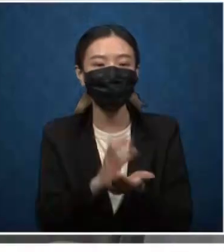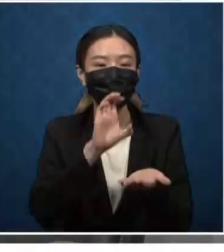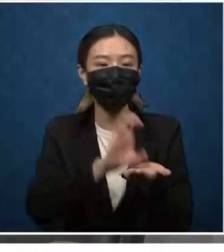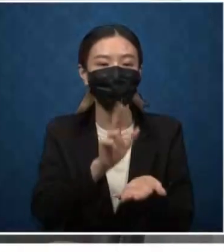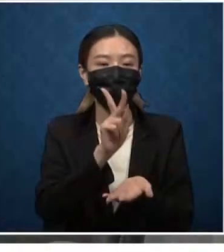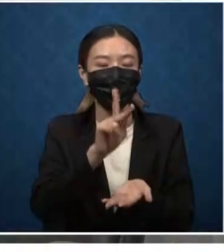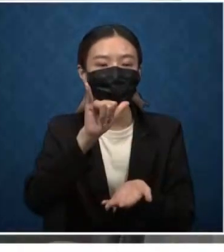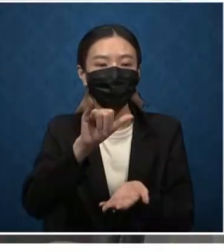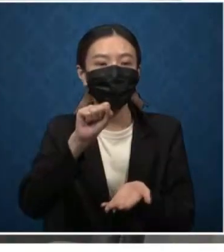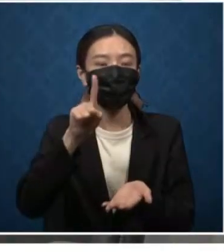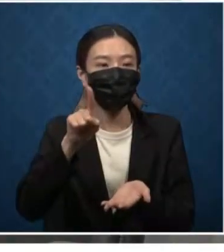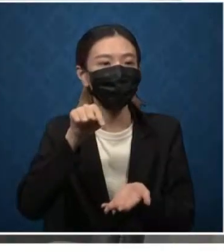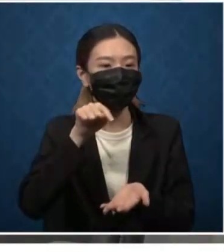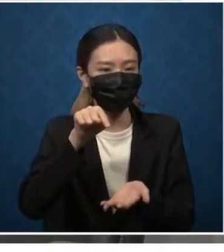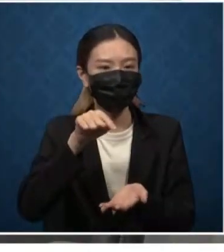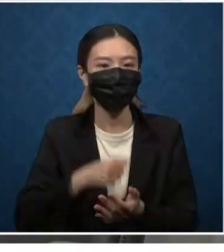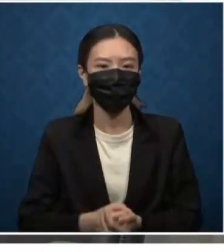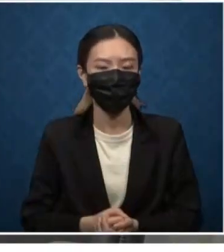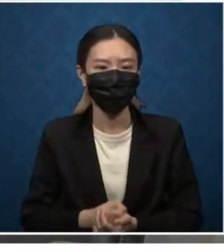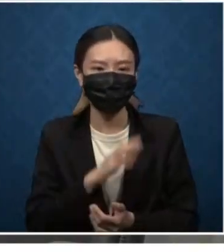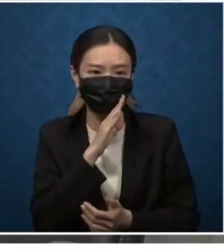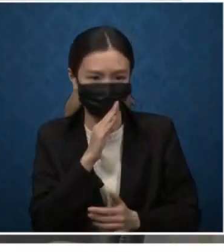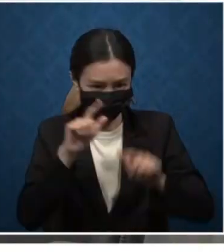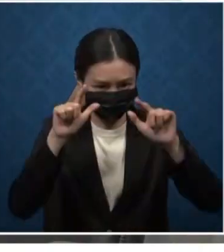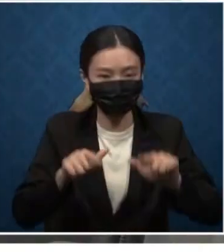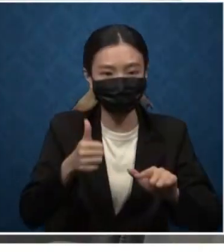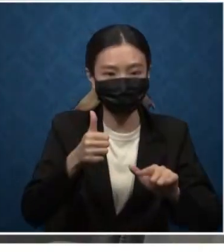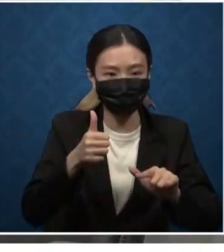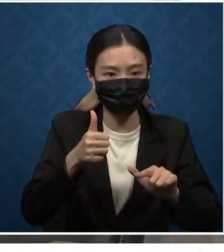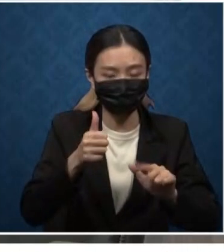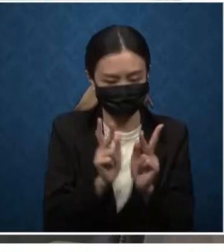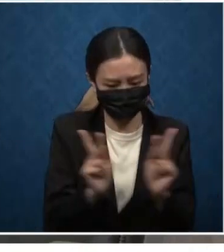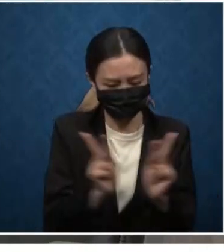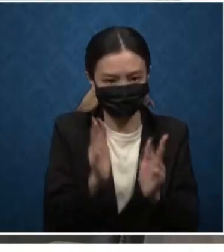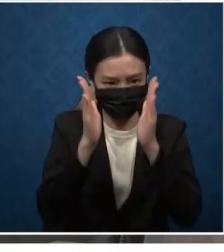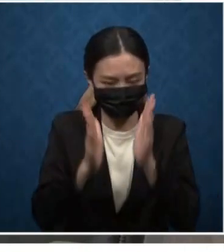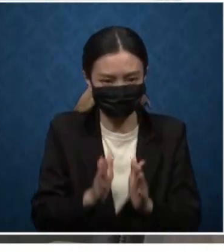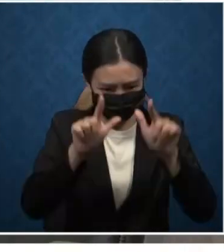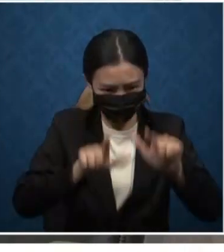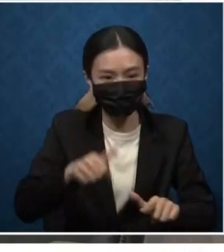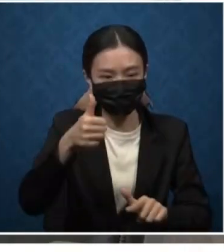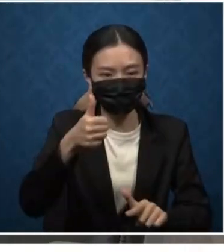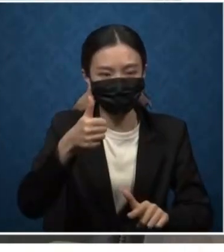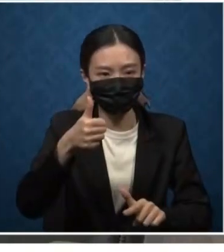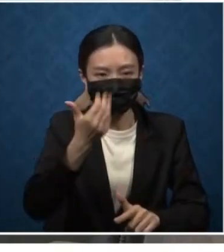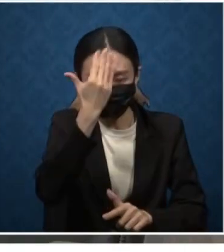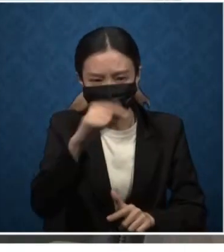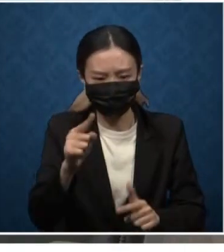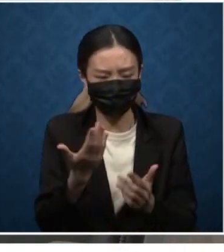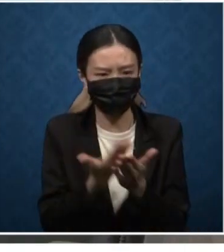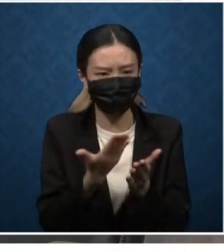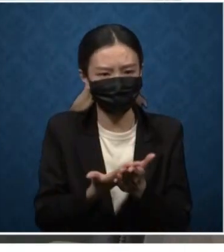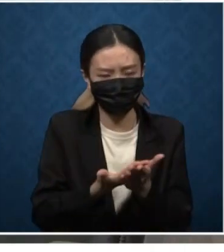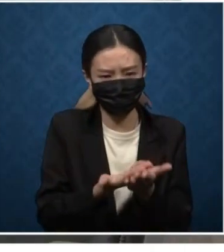กยศนะมันถ้าจะลดได้จำนวนของคณะกรรมการอนุครับเพราะว่าเงินในส่วนนี้เยอะมากเลยแล้ว